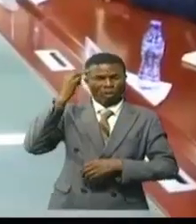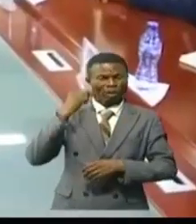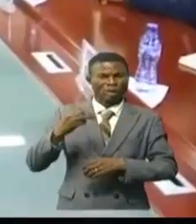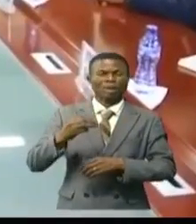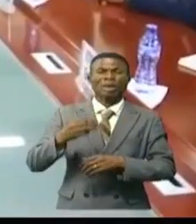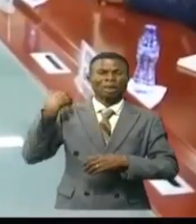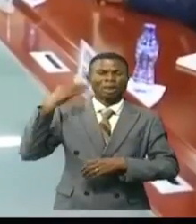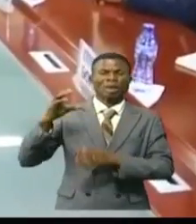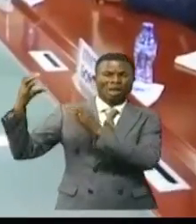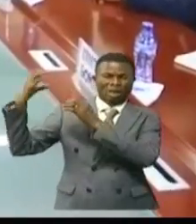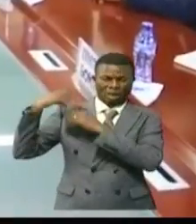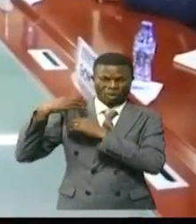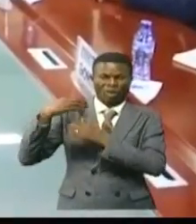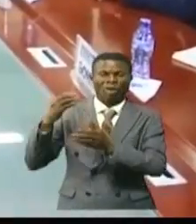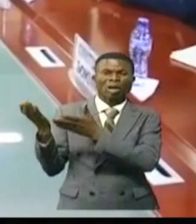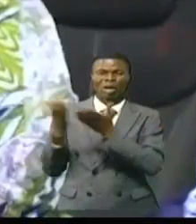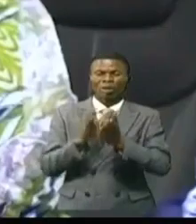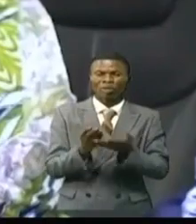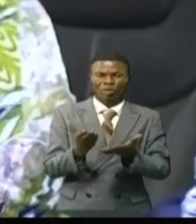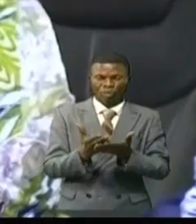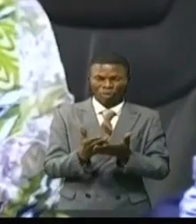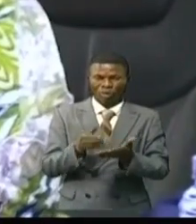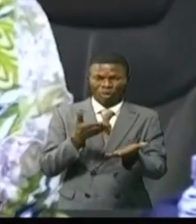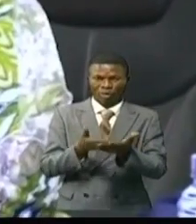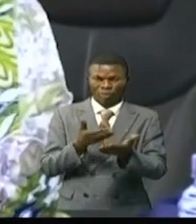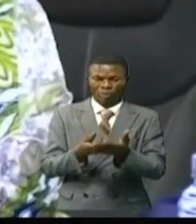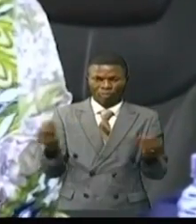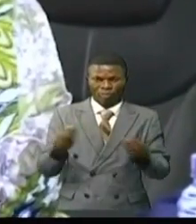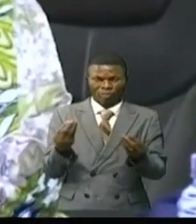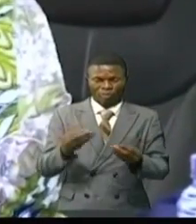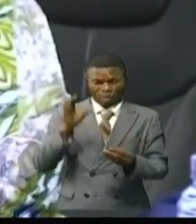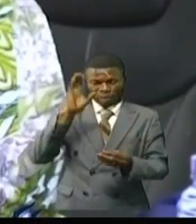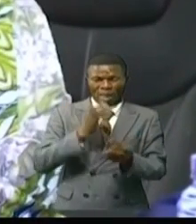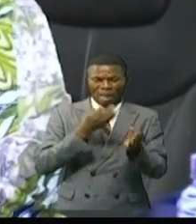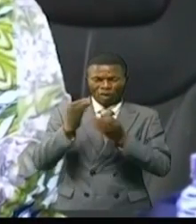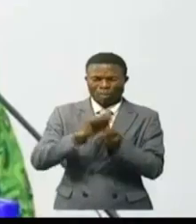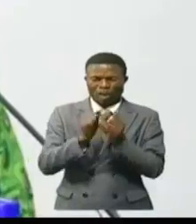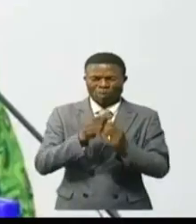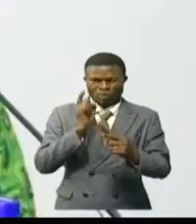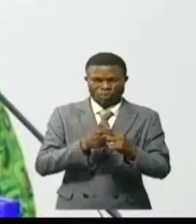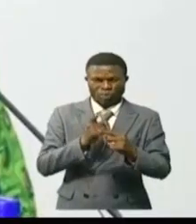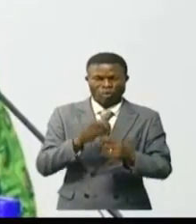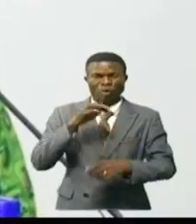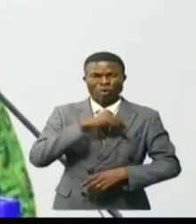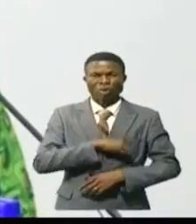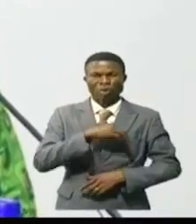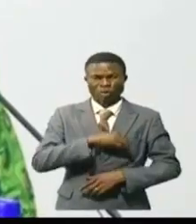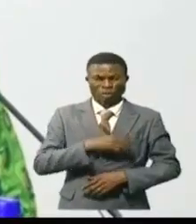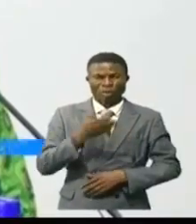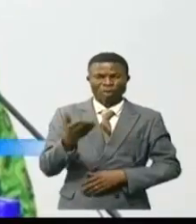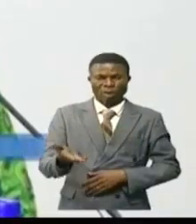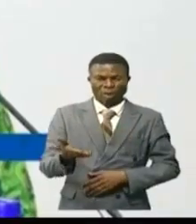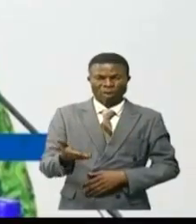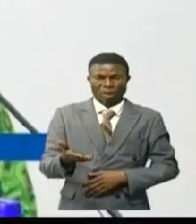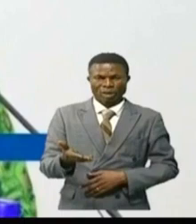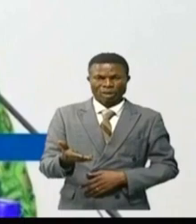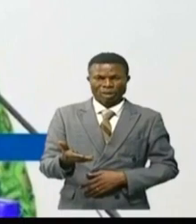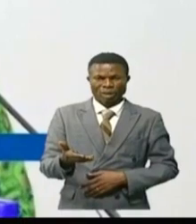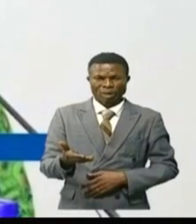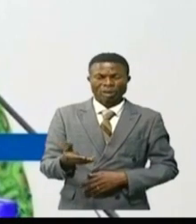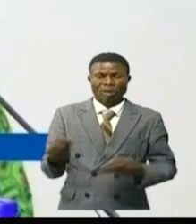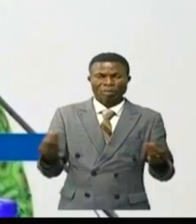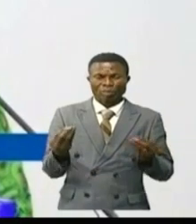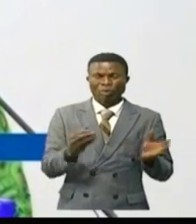charge du portefeuille pour recevoir des directives afin de relever les défis. Vous avez une mission noble de